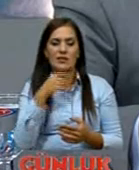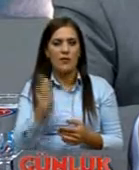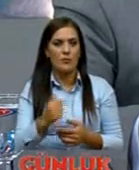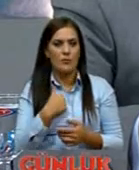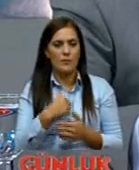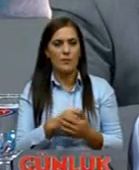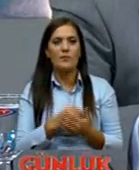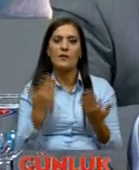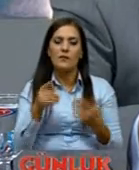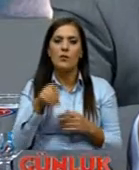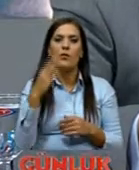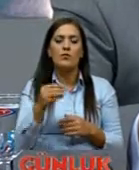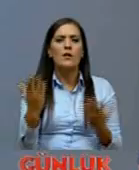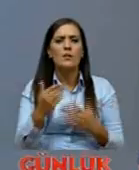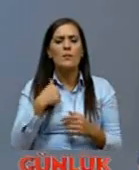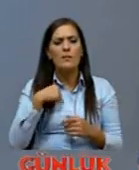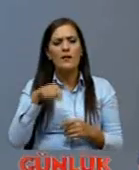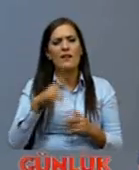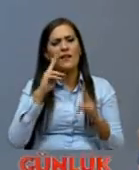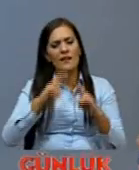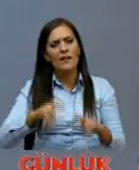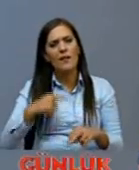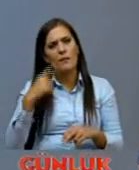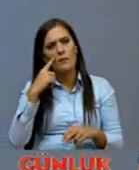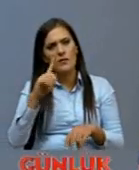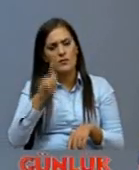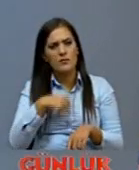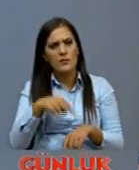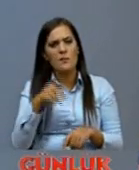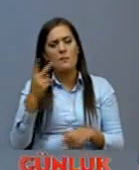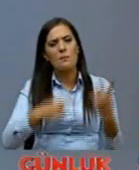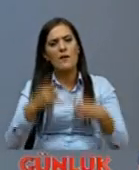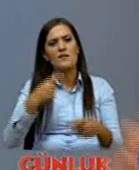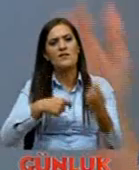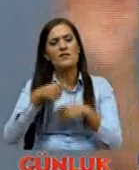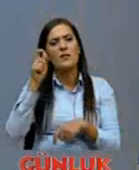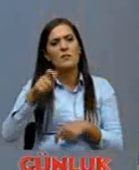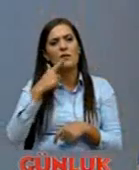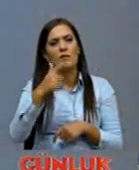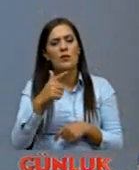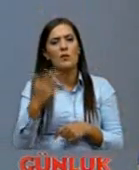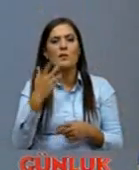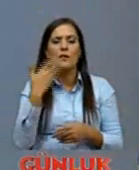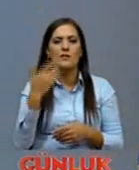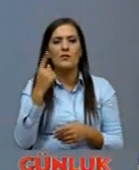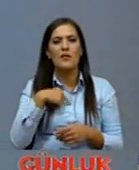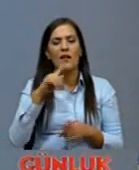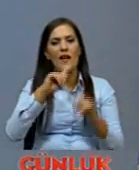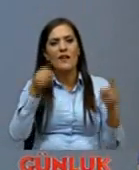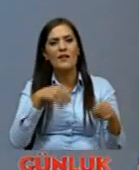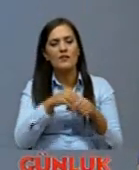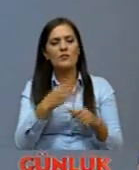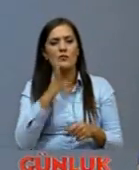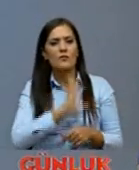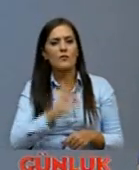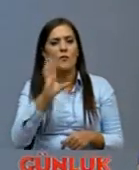ediyorum. İnşallah öyle olacaktır, ama şimdi yine bir detaylara dönersek, bazı işletmeler diyorlar ki, mesela işte ekranda da görüyoruz